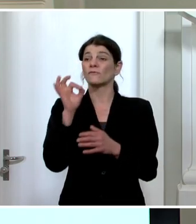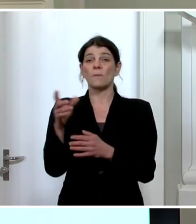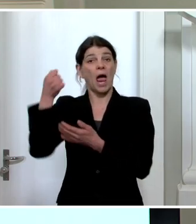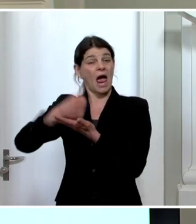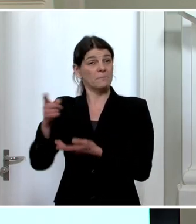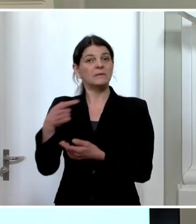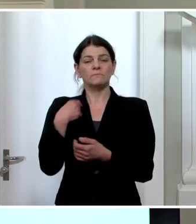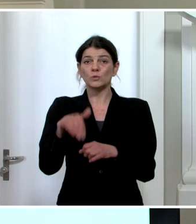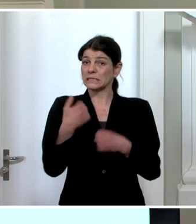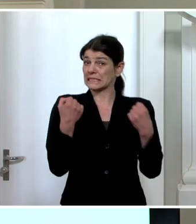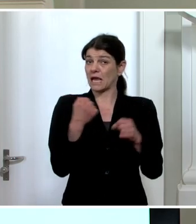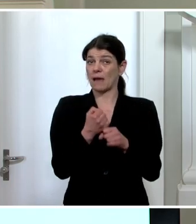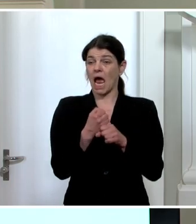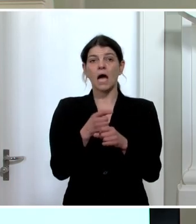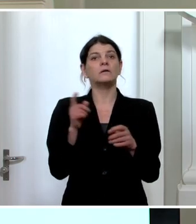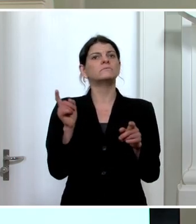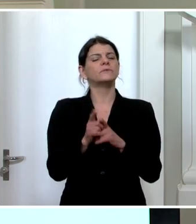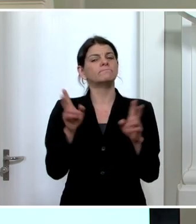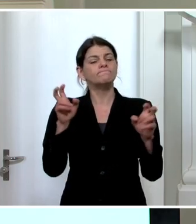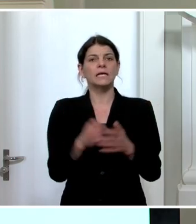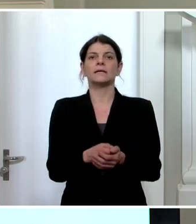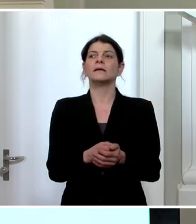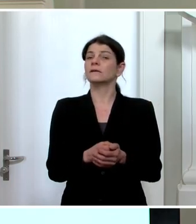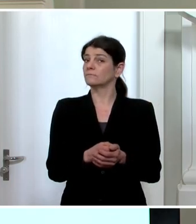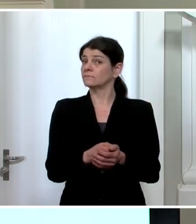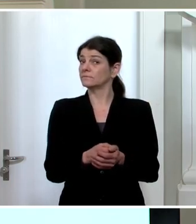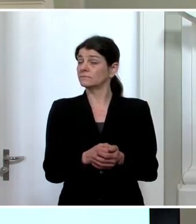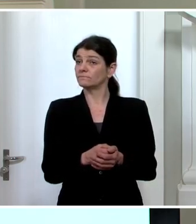sicherzustellen, dass die Einsatzbereitschaft im